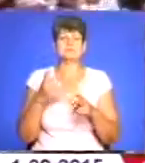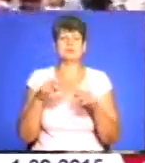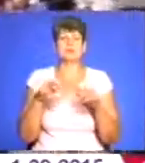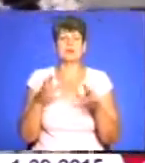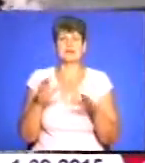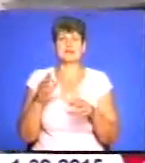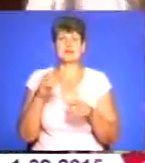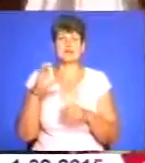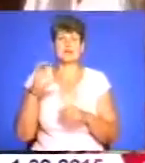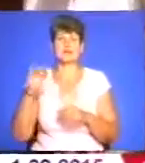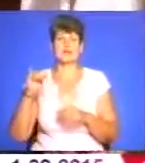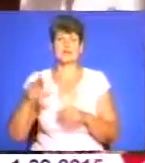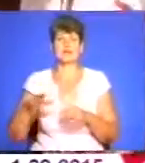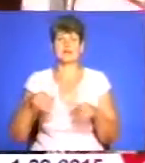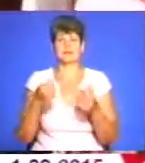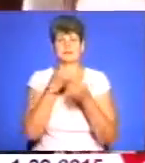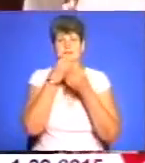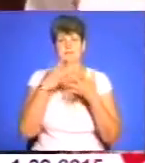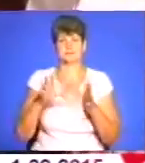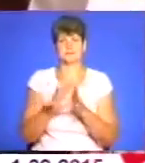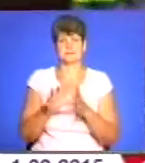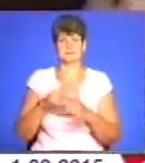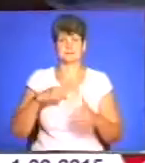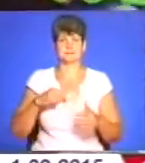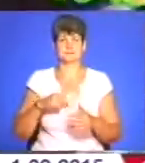Софія зарядила глядачів позитивною енергією.